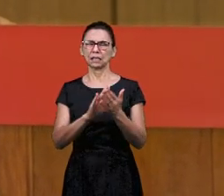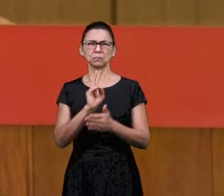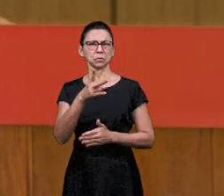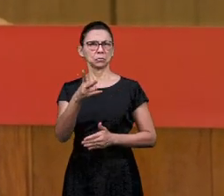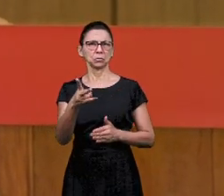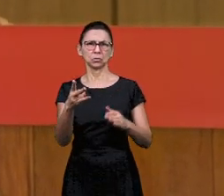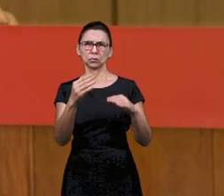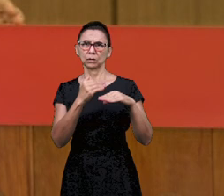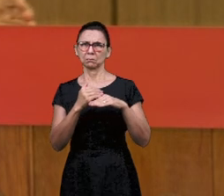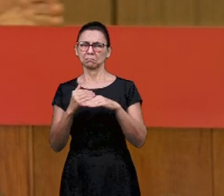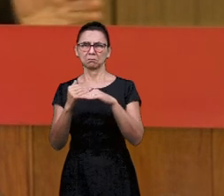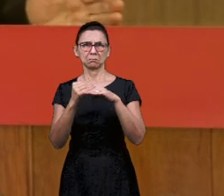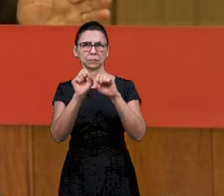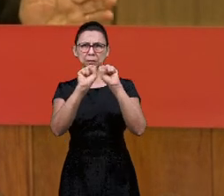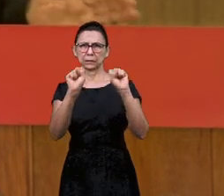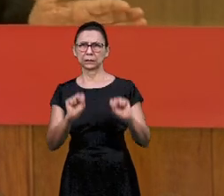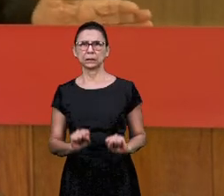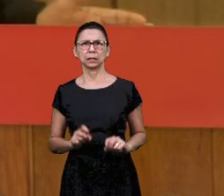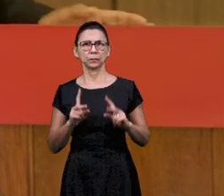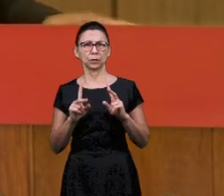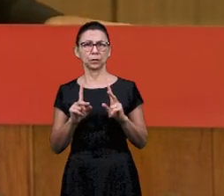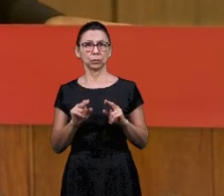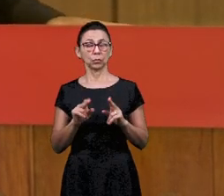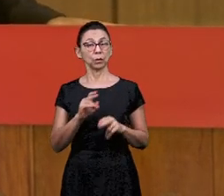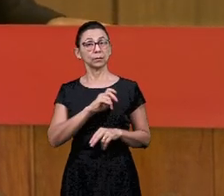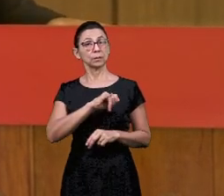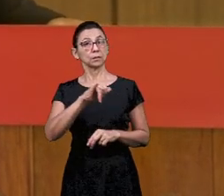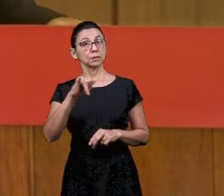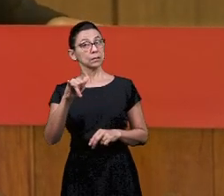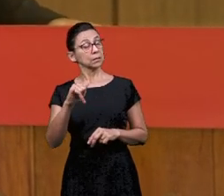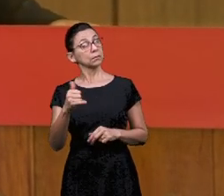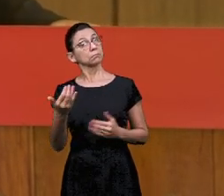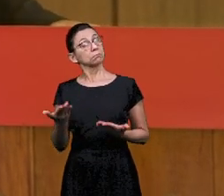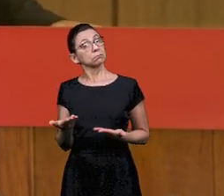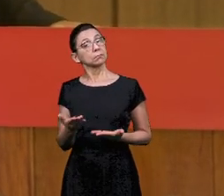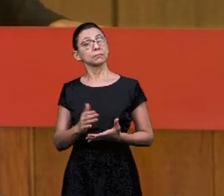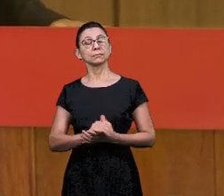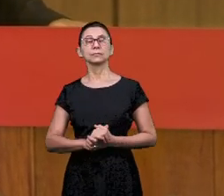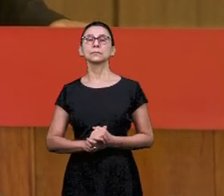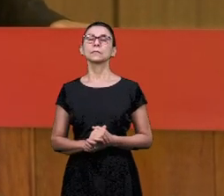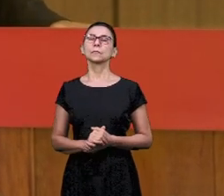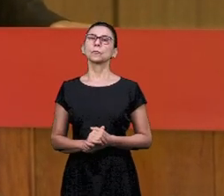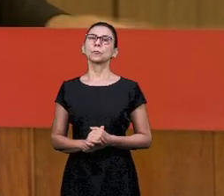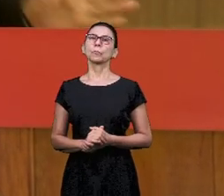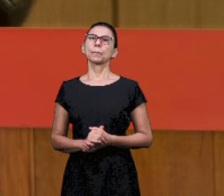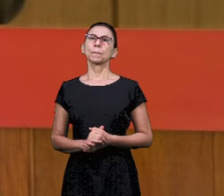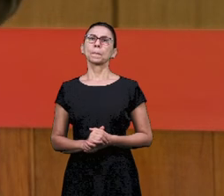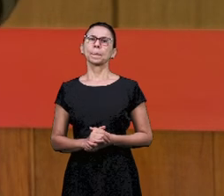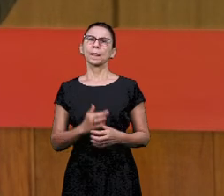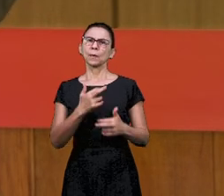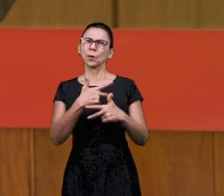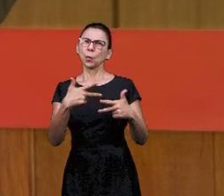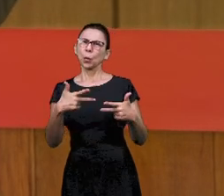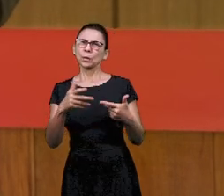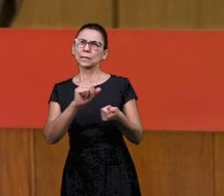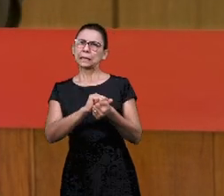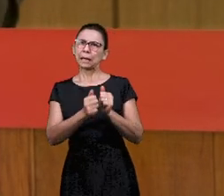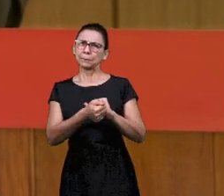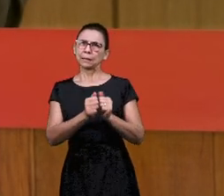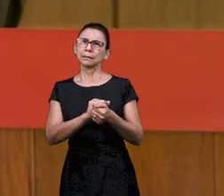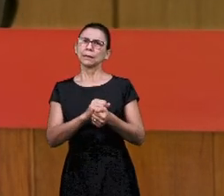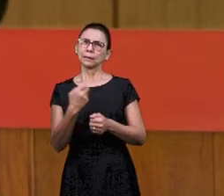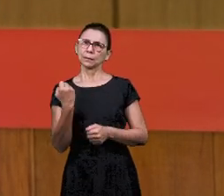dans le même système, et en disant à tous qu'en vérité, quelque chose doit être